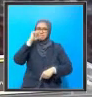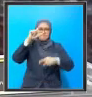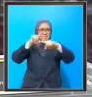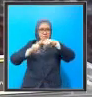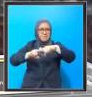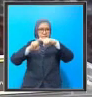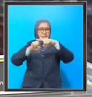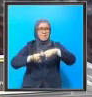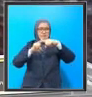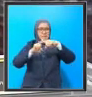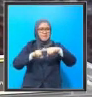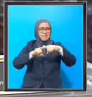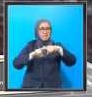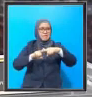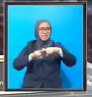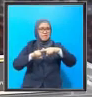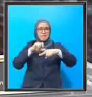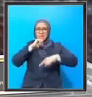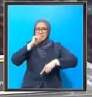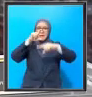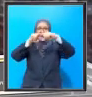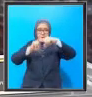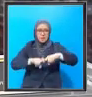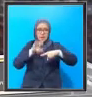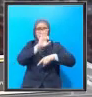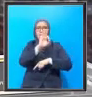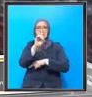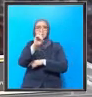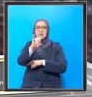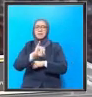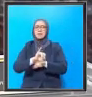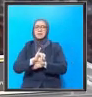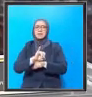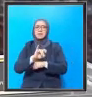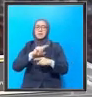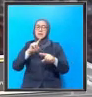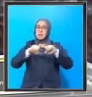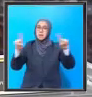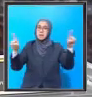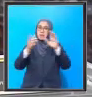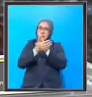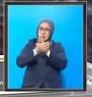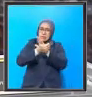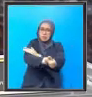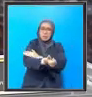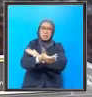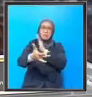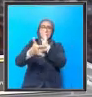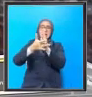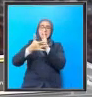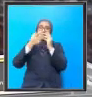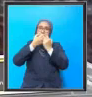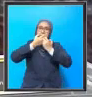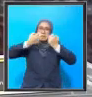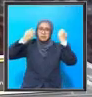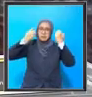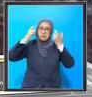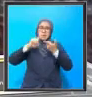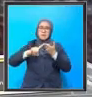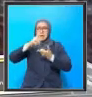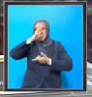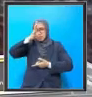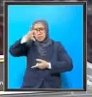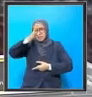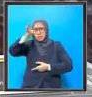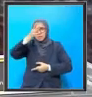kepada foreign direct investment sebaliknya mereka menguasai teknologi dan mereka mencipta